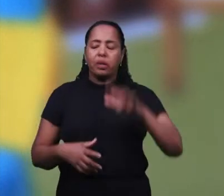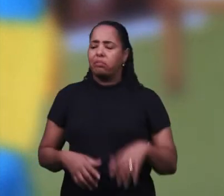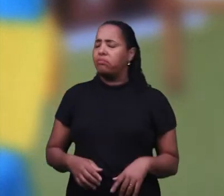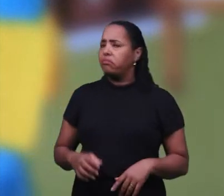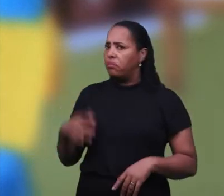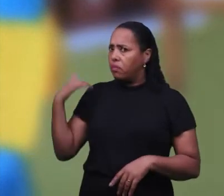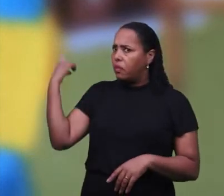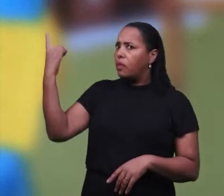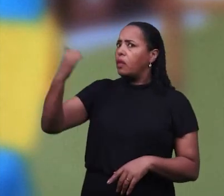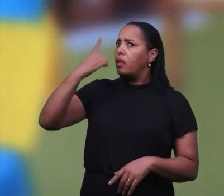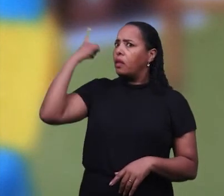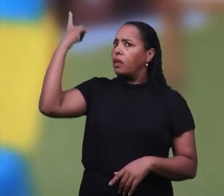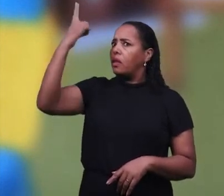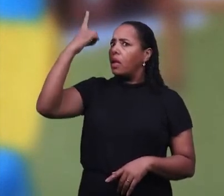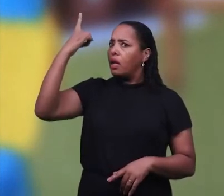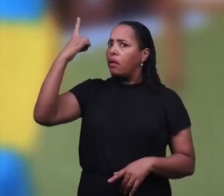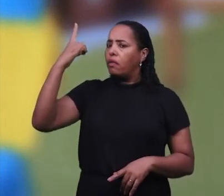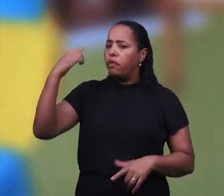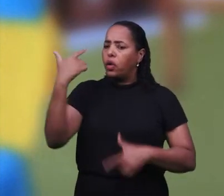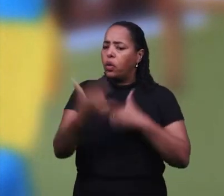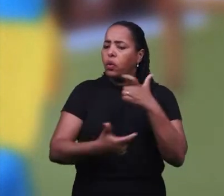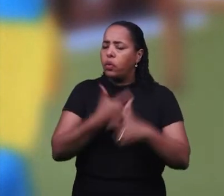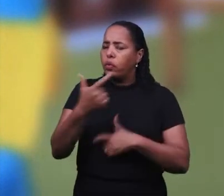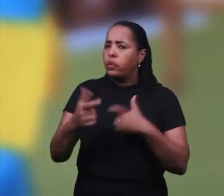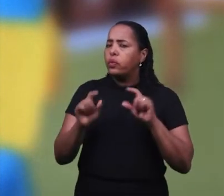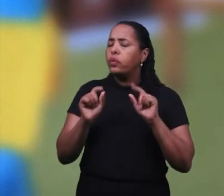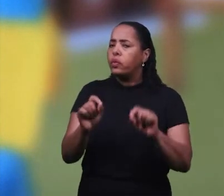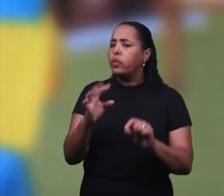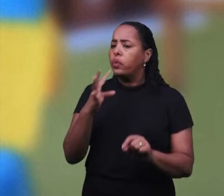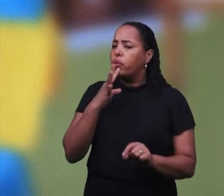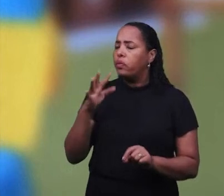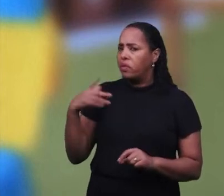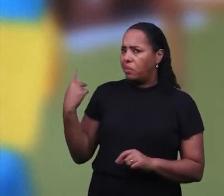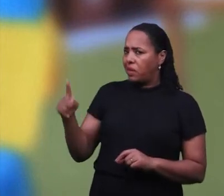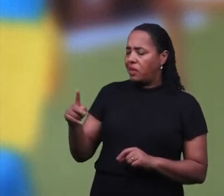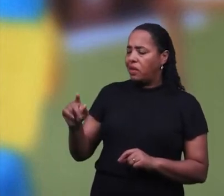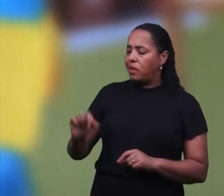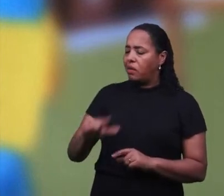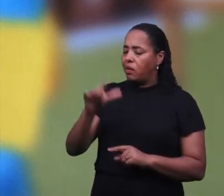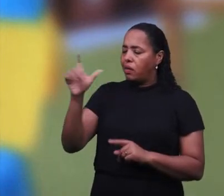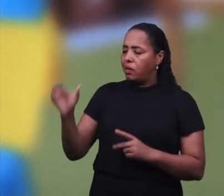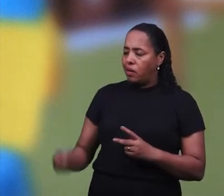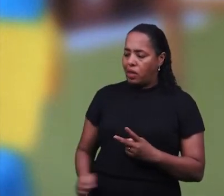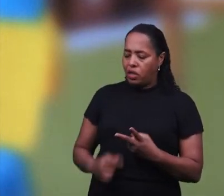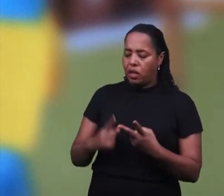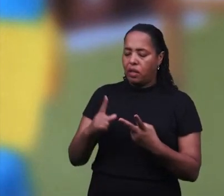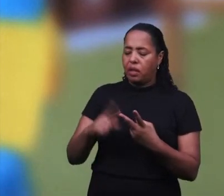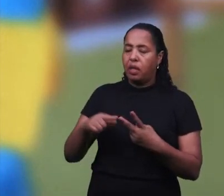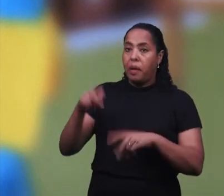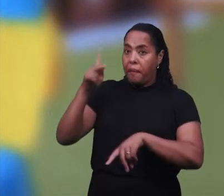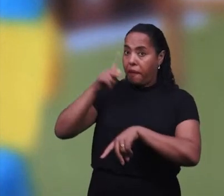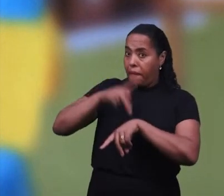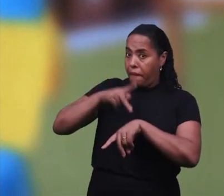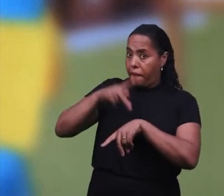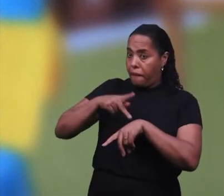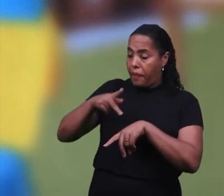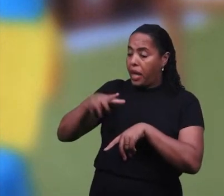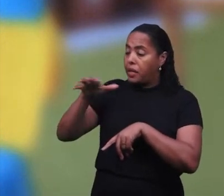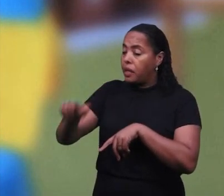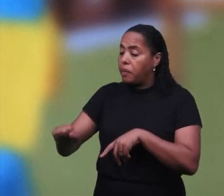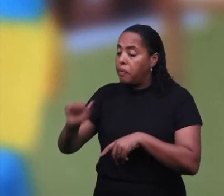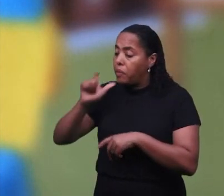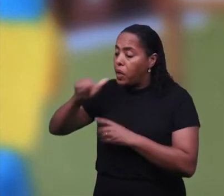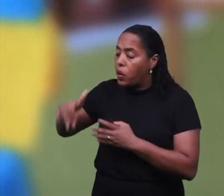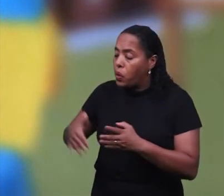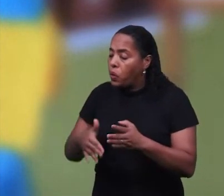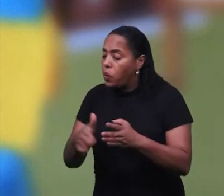Goliath. Et David a bataillé avec ceux qu'il connaissait, avec le bâton de berger,